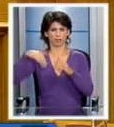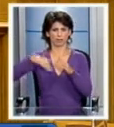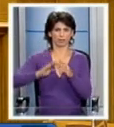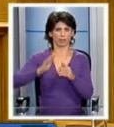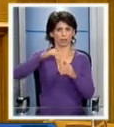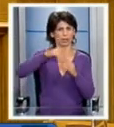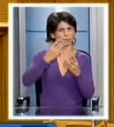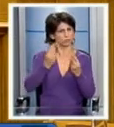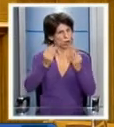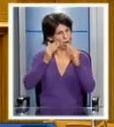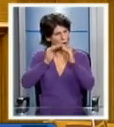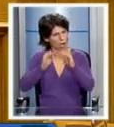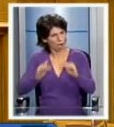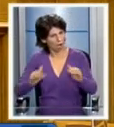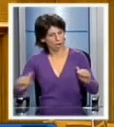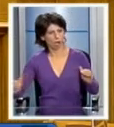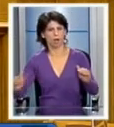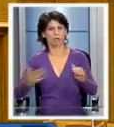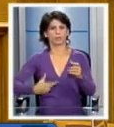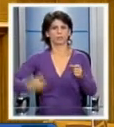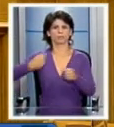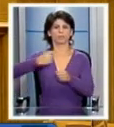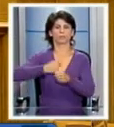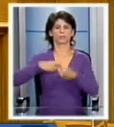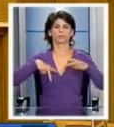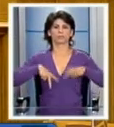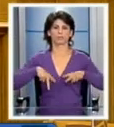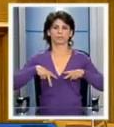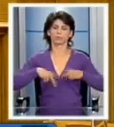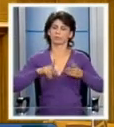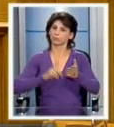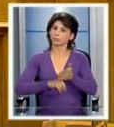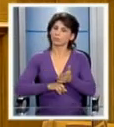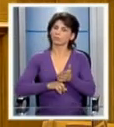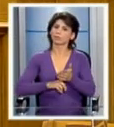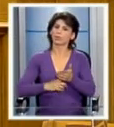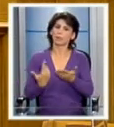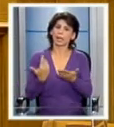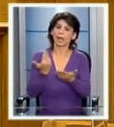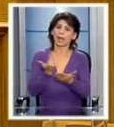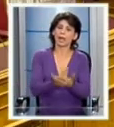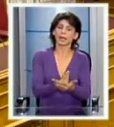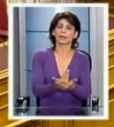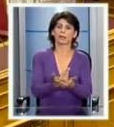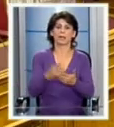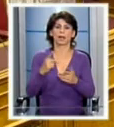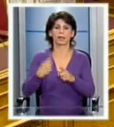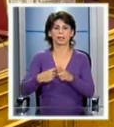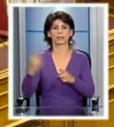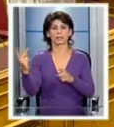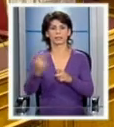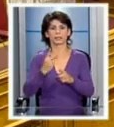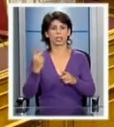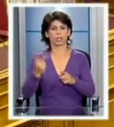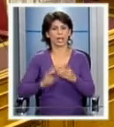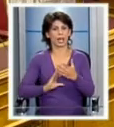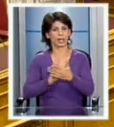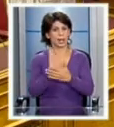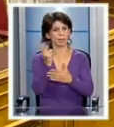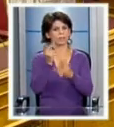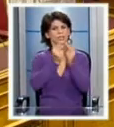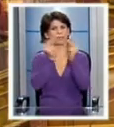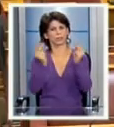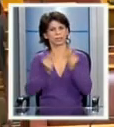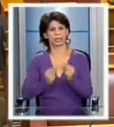Ευρώπης το αίτημα της ελληνικής κοινωνίας για ανάπτυξη, για δικαιοσύνη και για αποτελεσματικότητα.